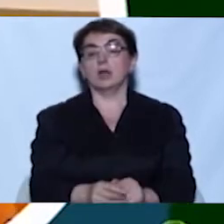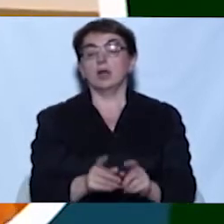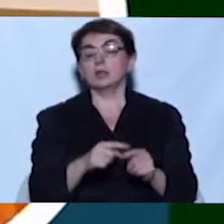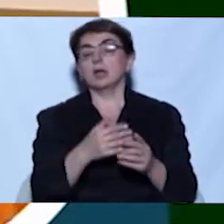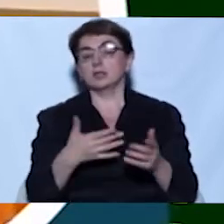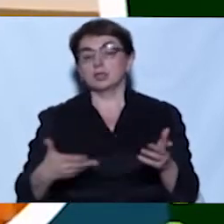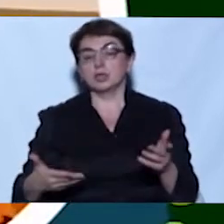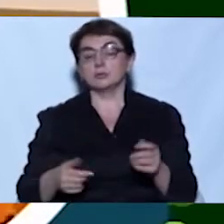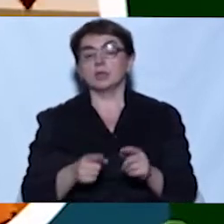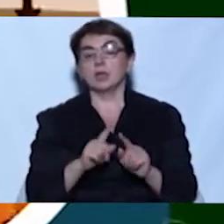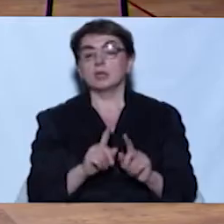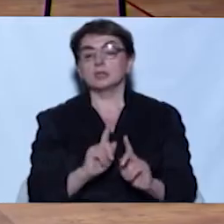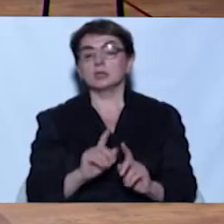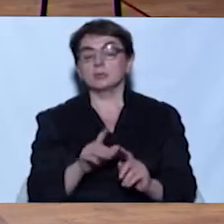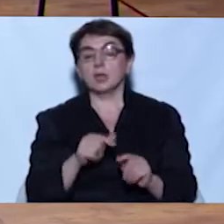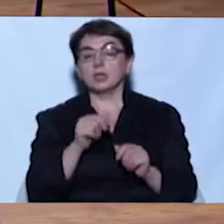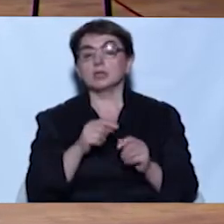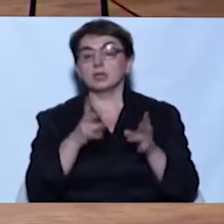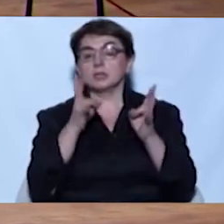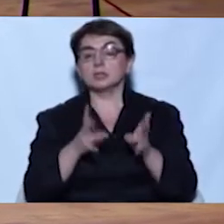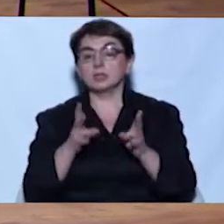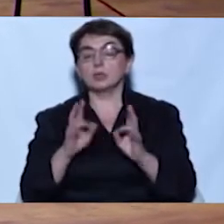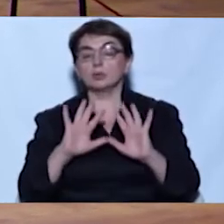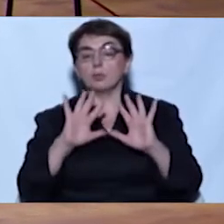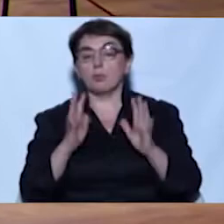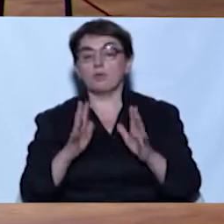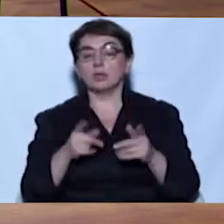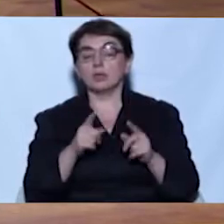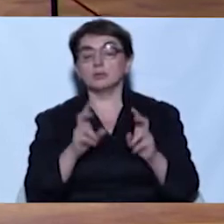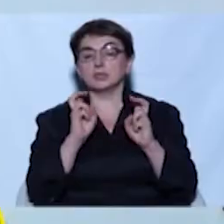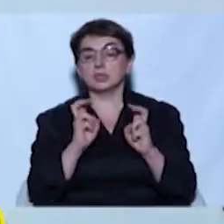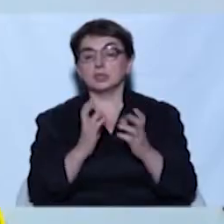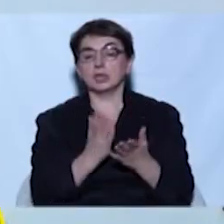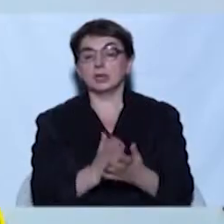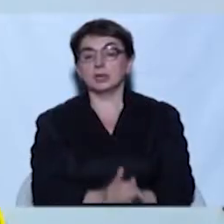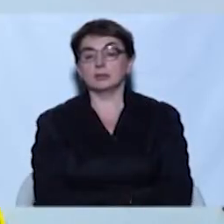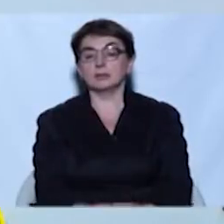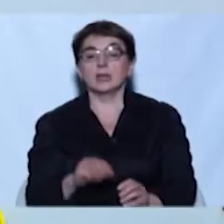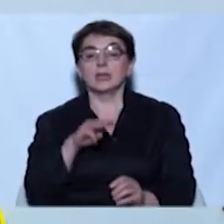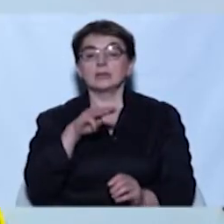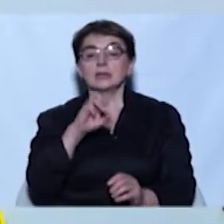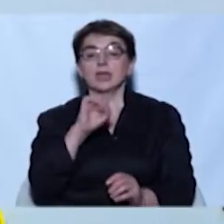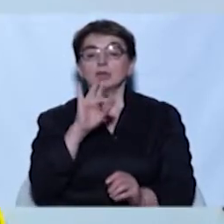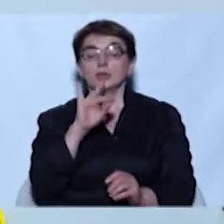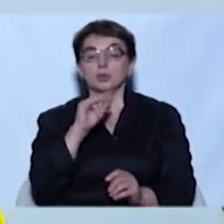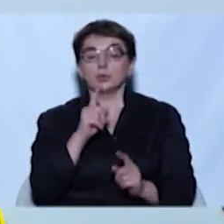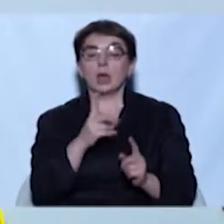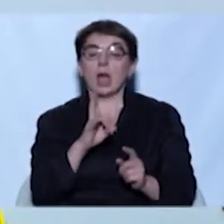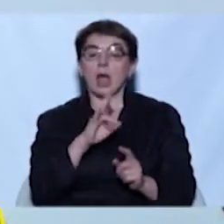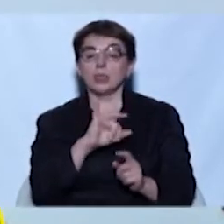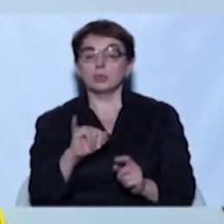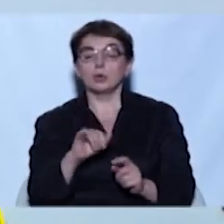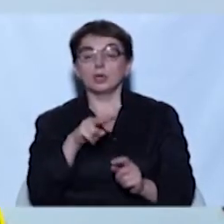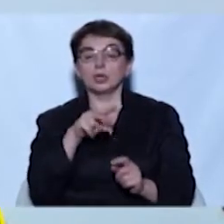ასე შემდეგ და ეს რა თქმა უნდა სტიქიური უბედურების ნიშანია. Ტექტონიკური ანუ ლითოსფეროს